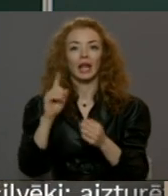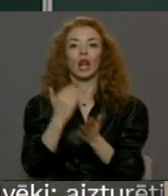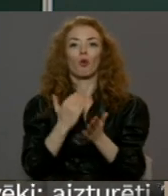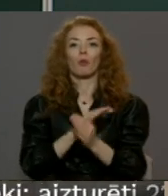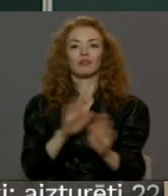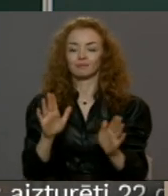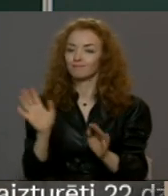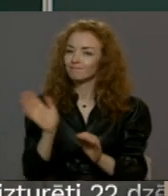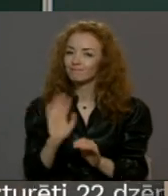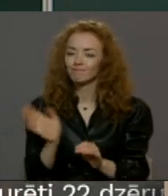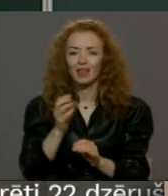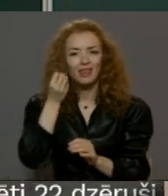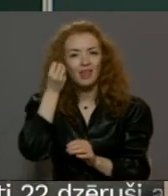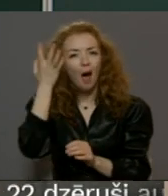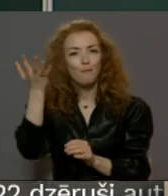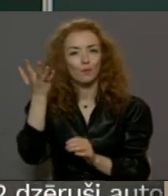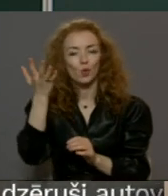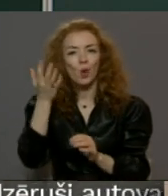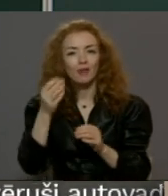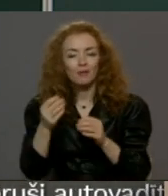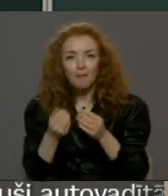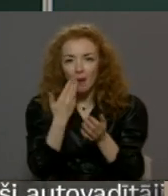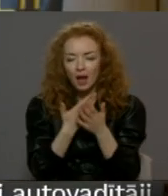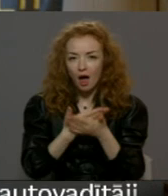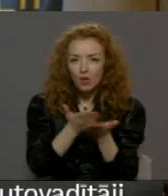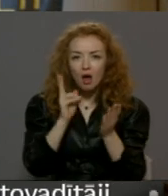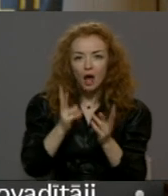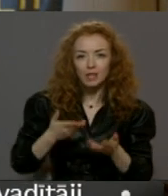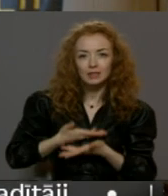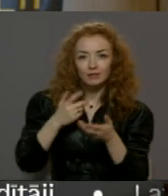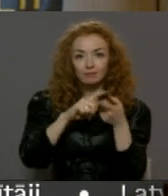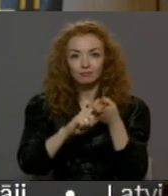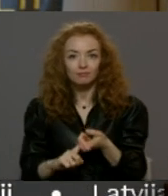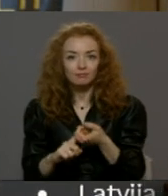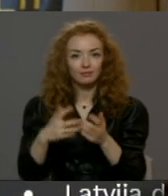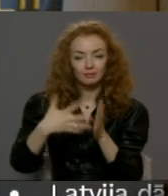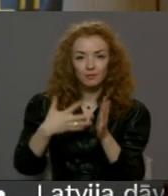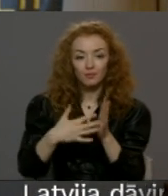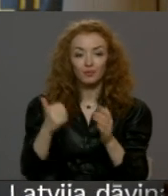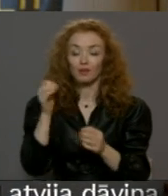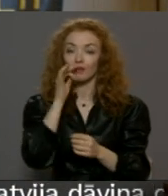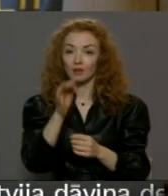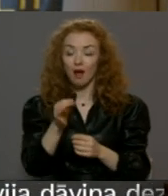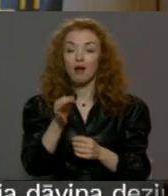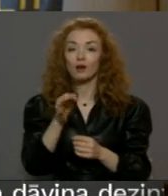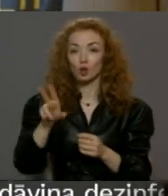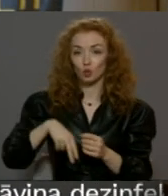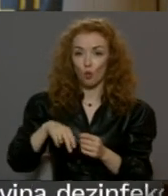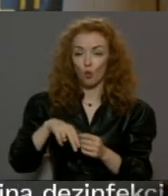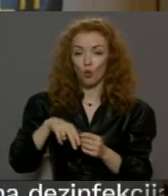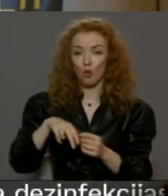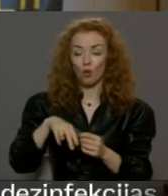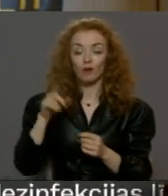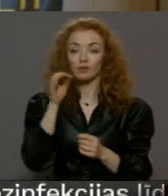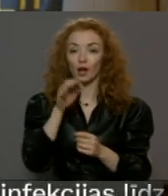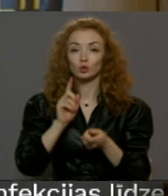viss. Jāprot kaut kā mēģināt ieviest to, kā dzīve izmantot. Nevienam nav noslēpums, ka skolotāji pamazām noveco,